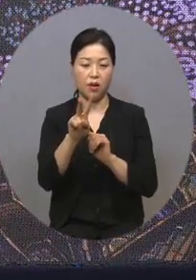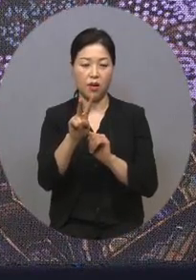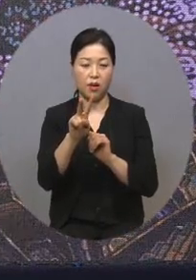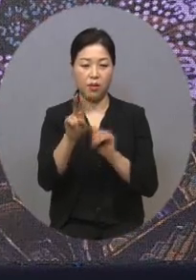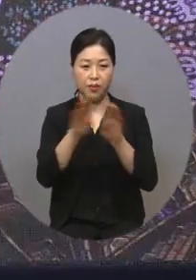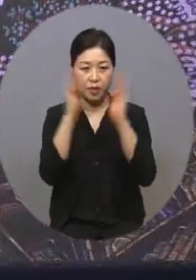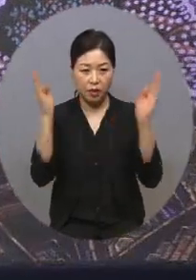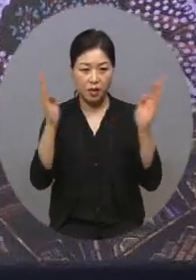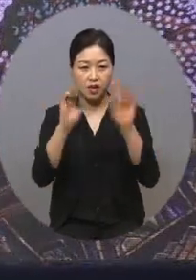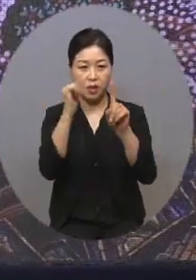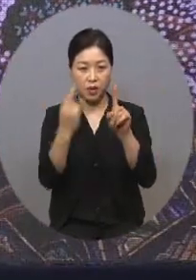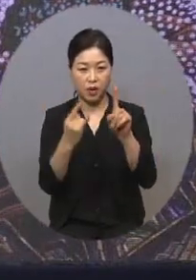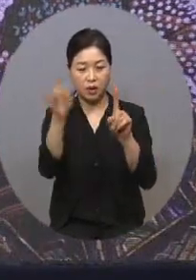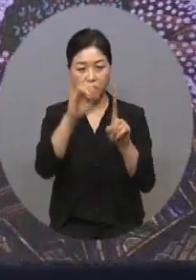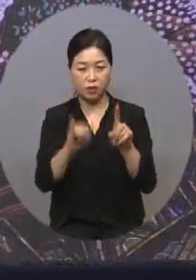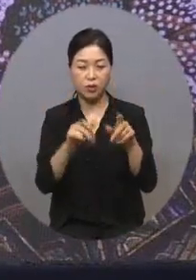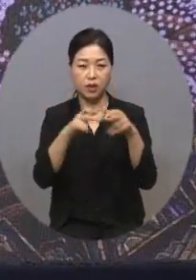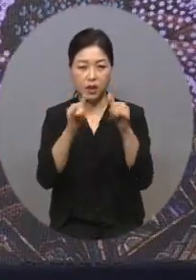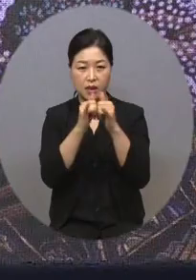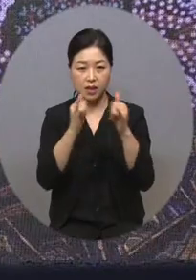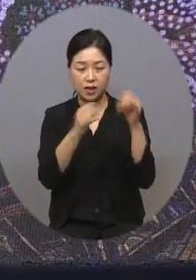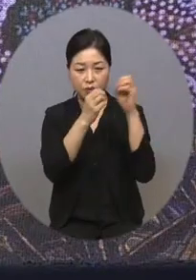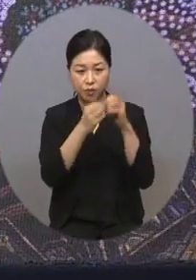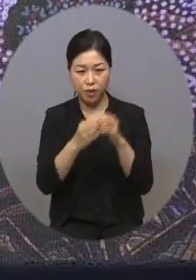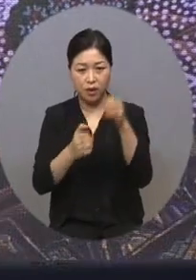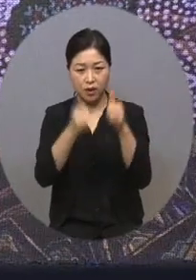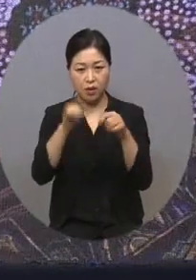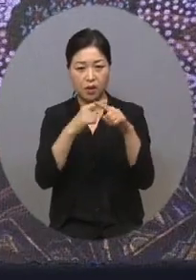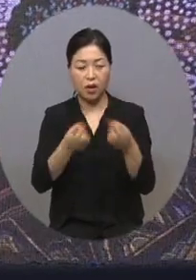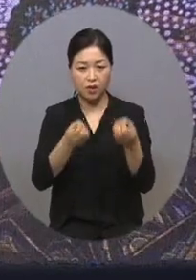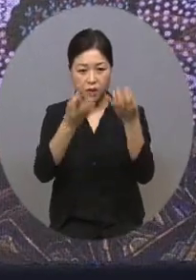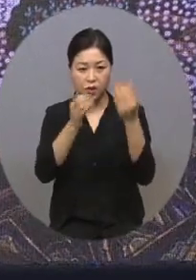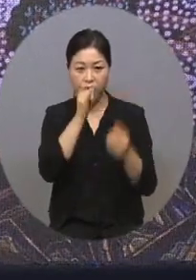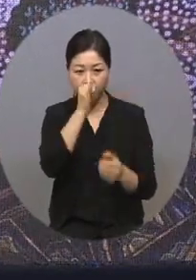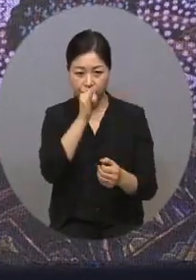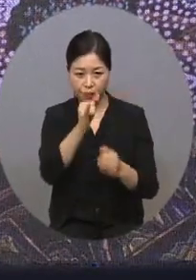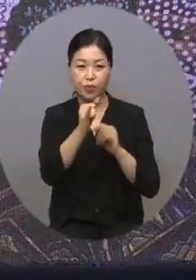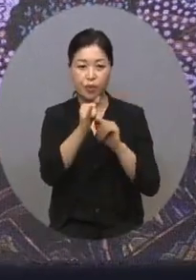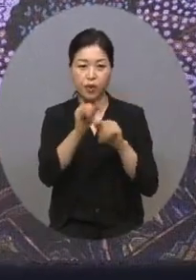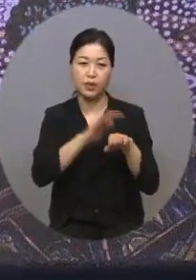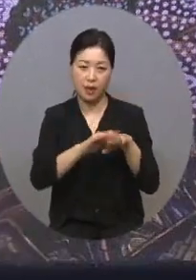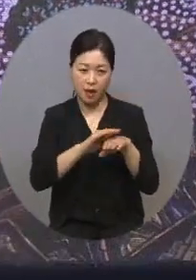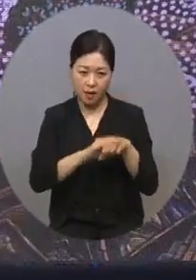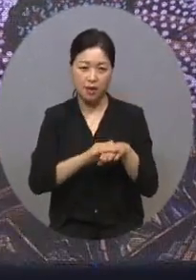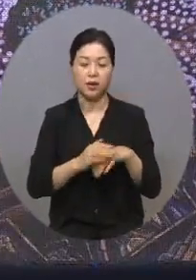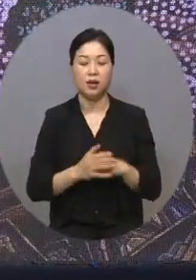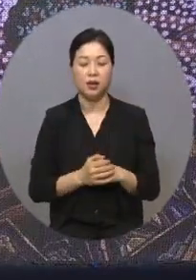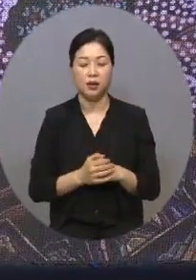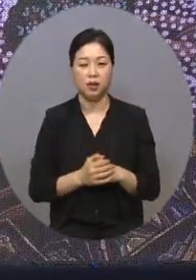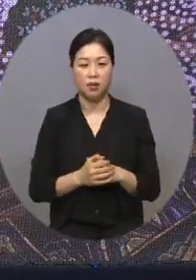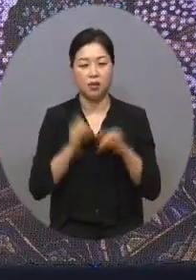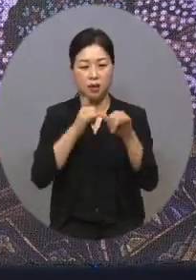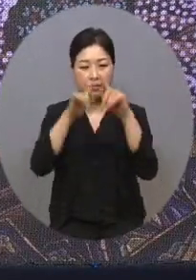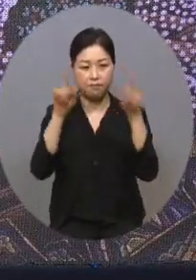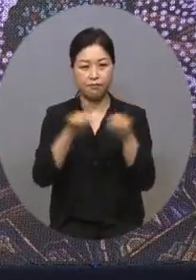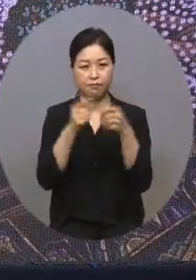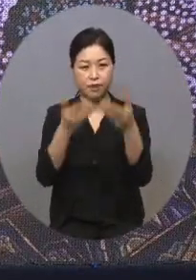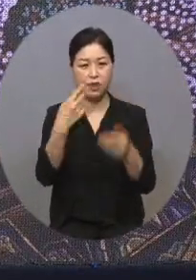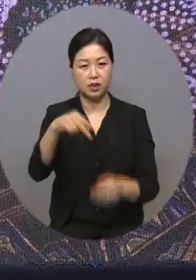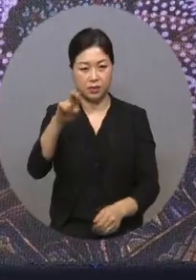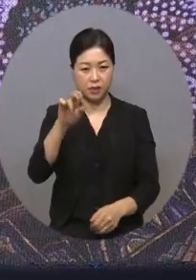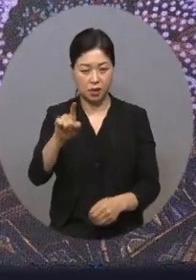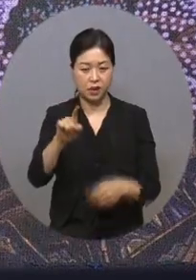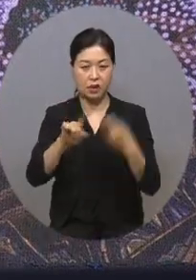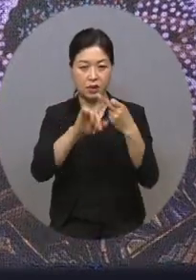국악경연대회에서 가장 우수한 성적으로 입상하였기에 이 상장을 드립니다. 2021년 12월 25일